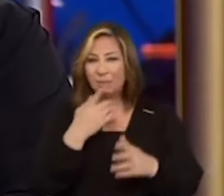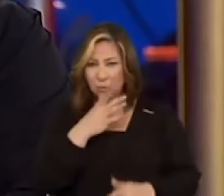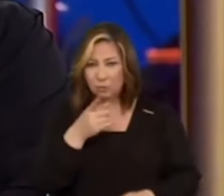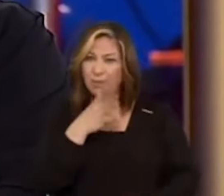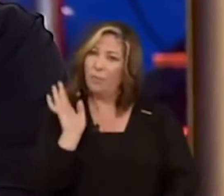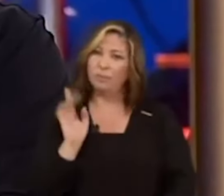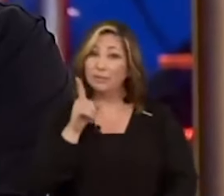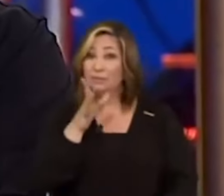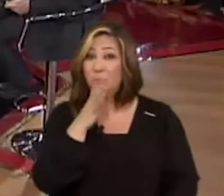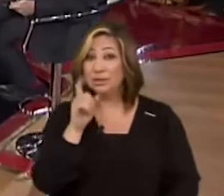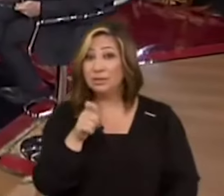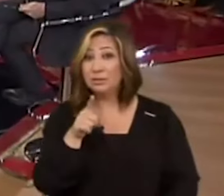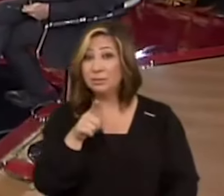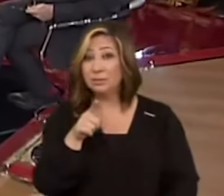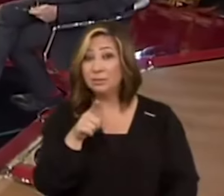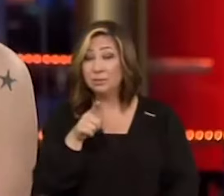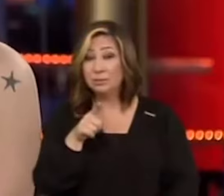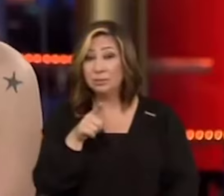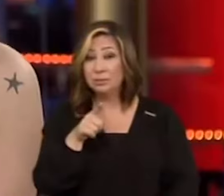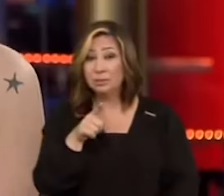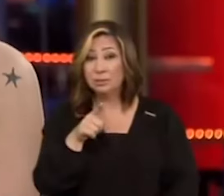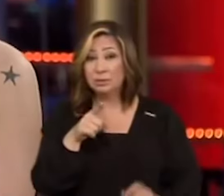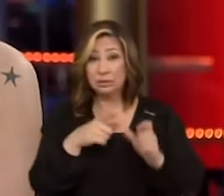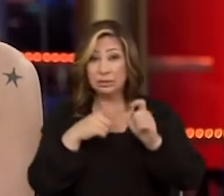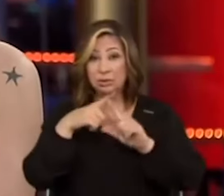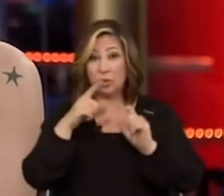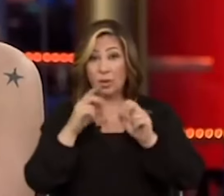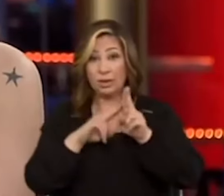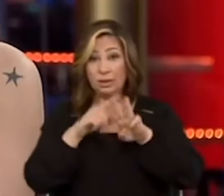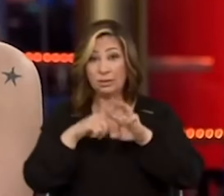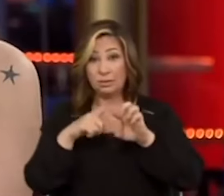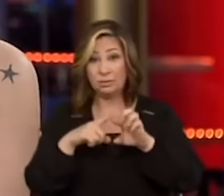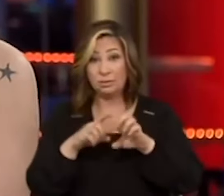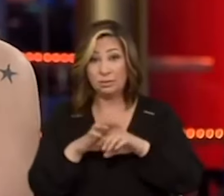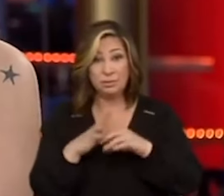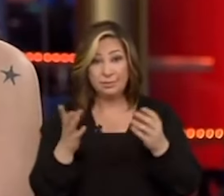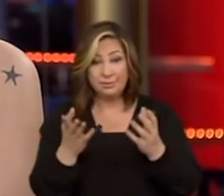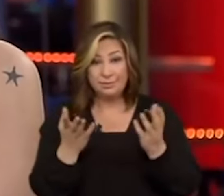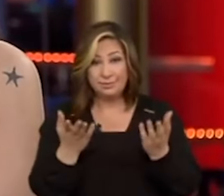duydum. Siz biliyor musunuz stalker'ı? Stalker? Stalker.